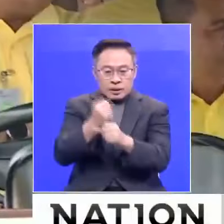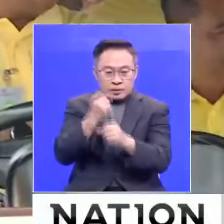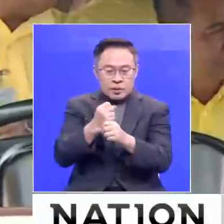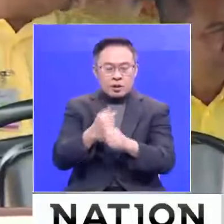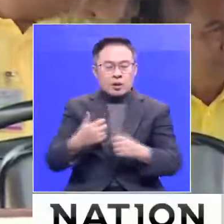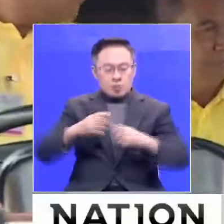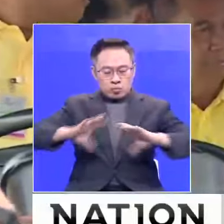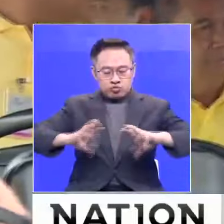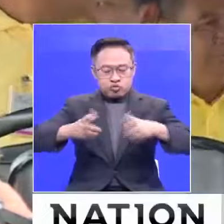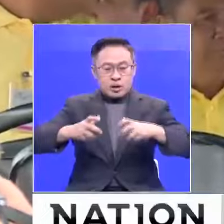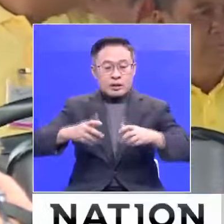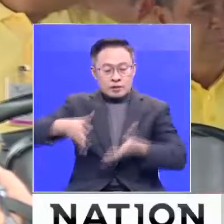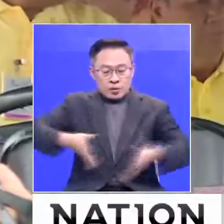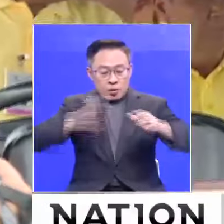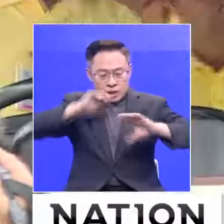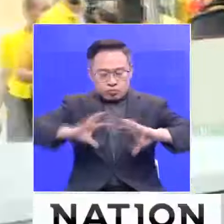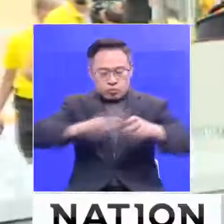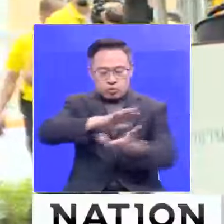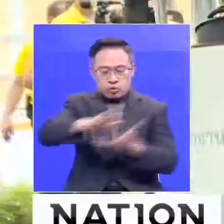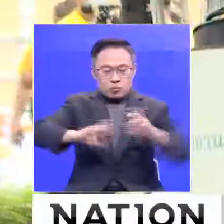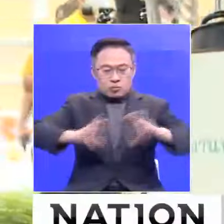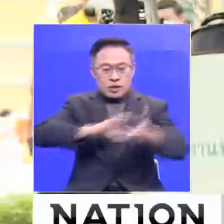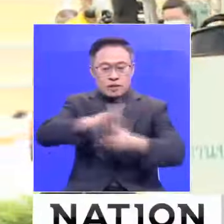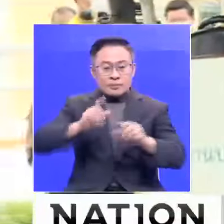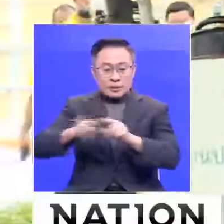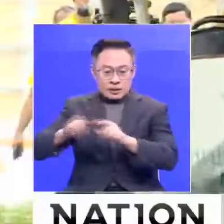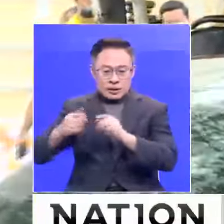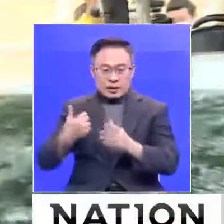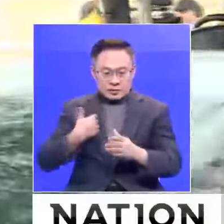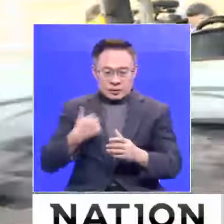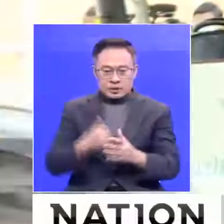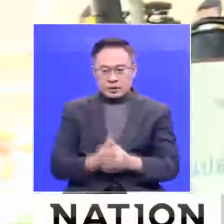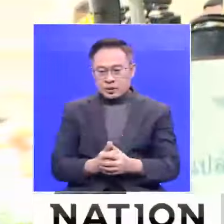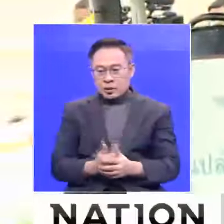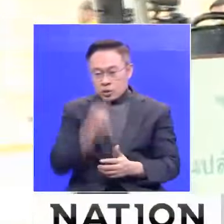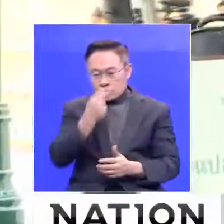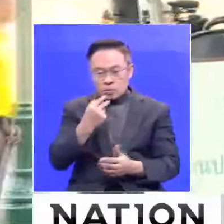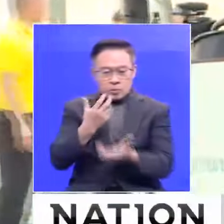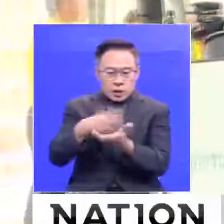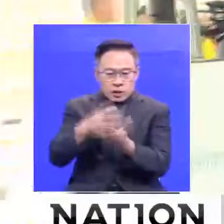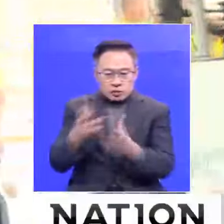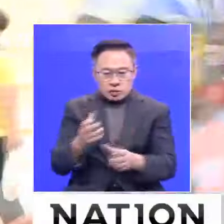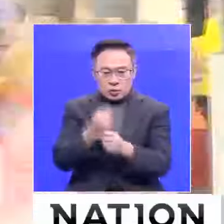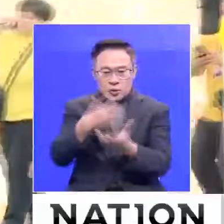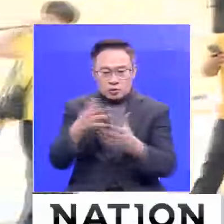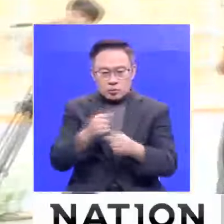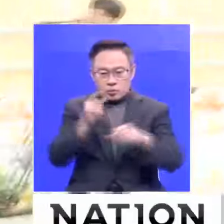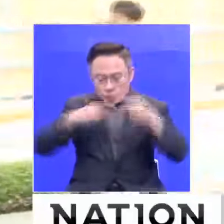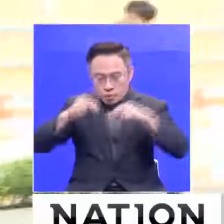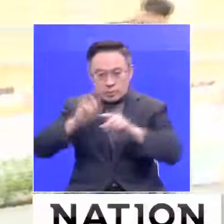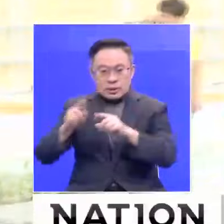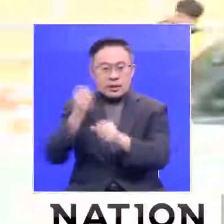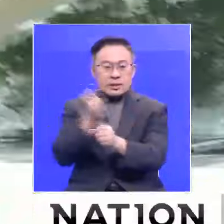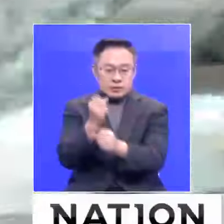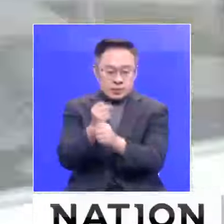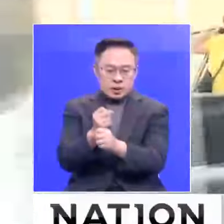ำบัดน้ำเสียแล้วก็มีการบีบอัดตะกอนเลนด้วยแล้วก็มีการฟังบรรยายแล้วก็เยี่ยมชมการสาธิตการทำงาน